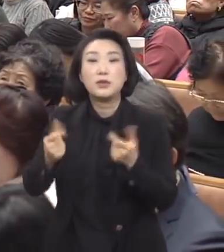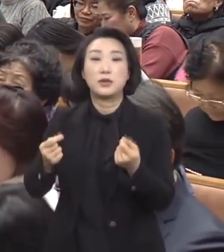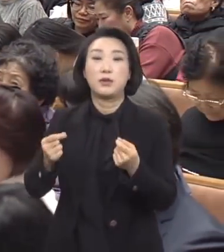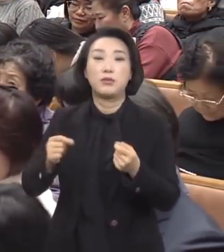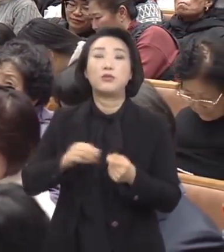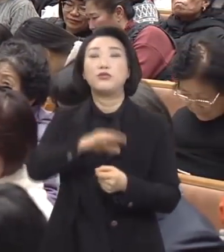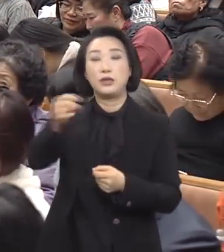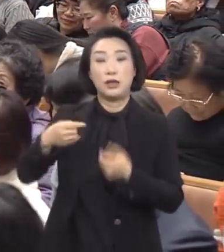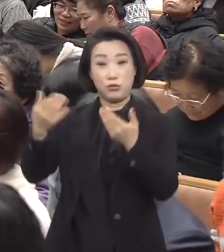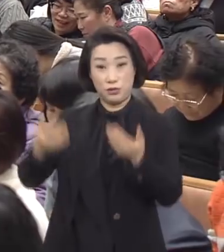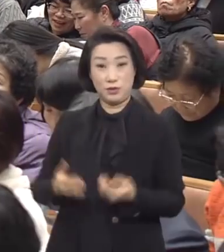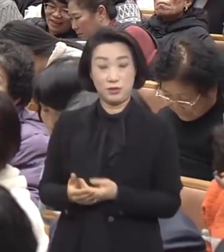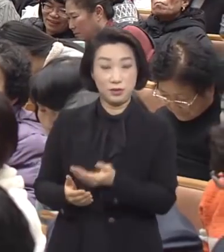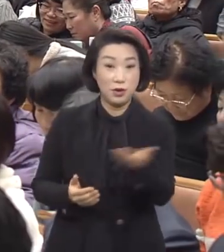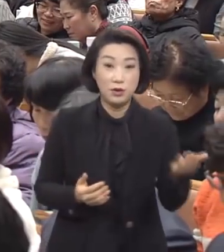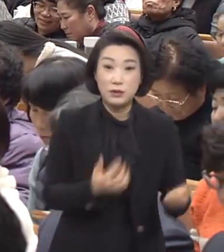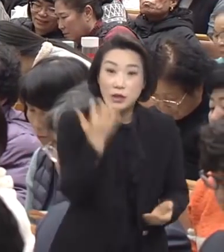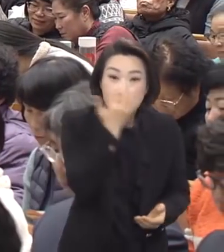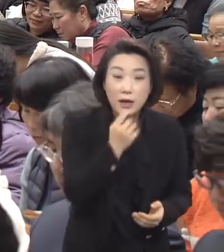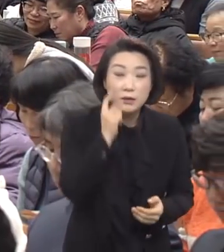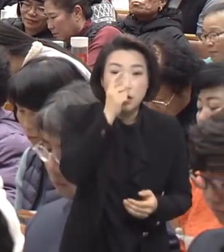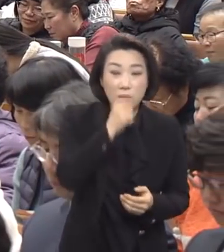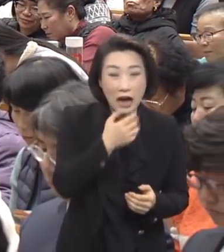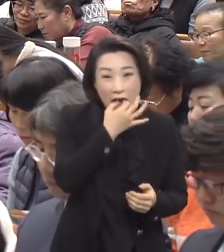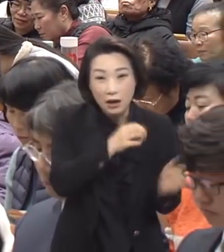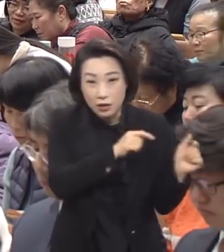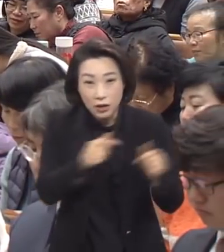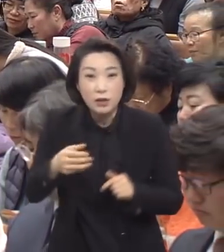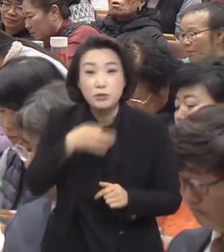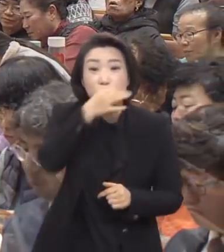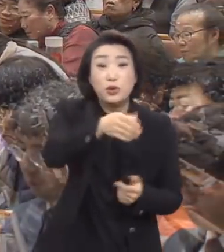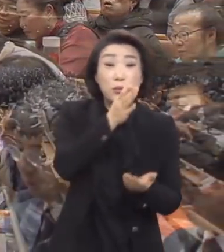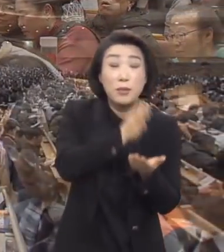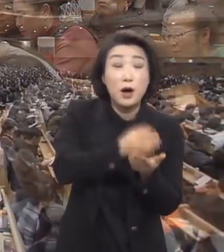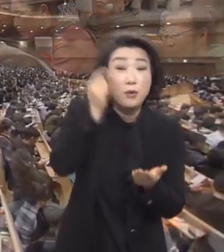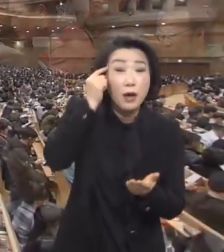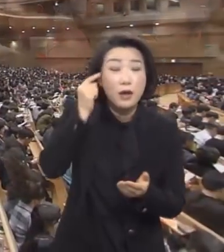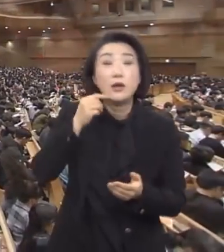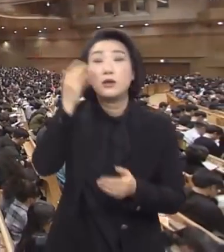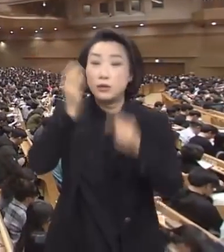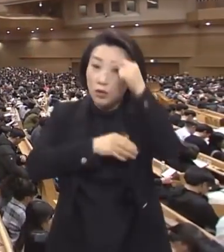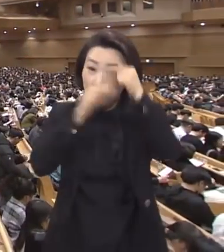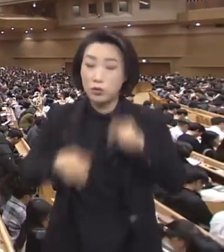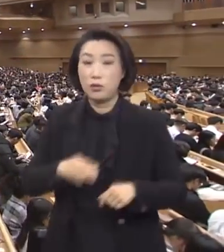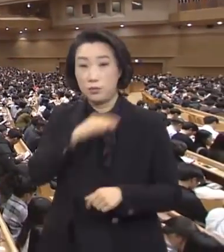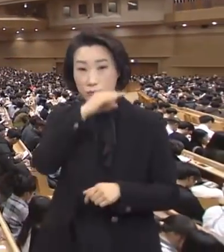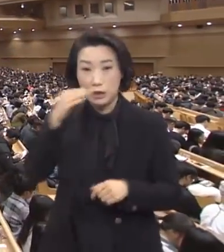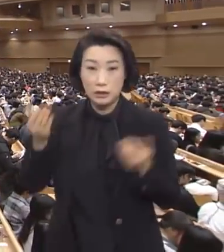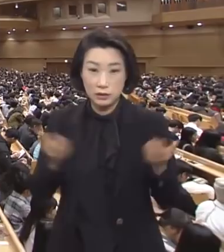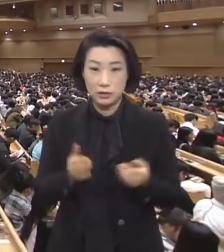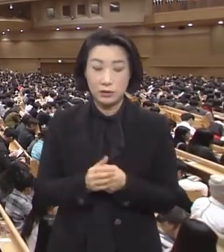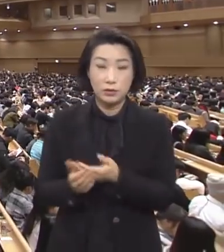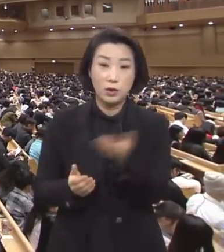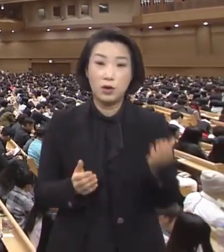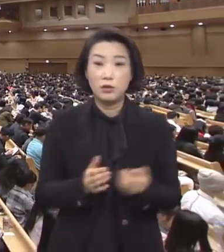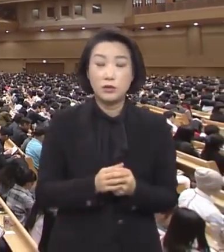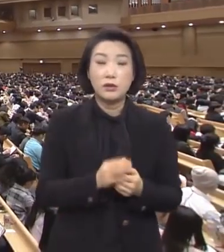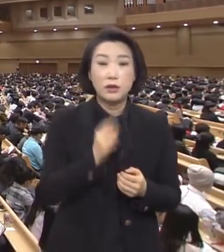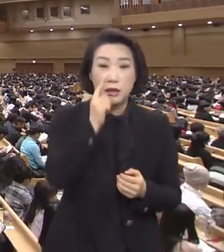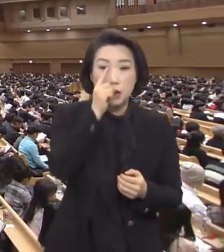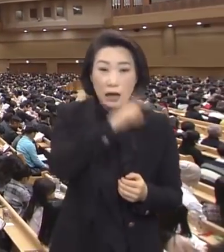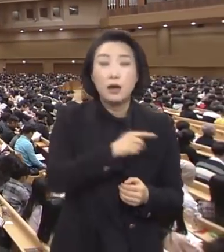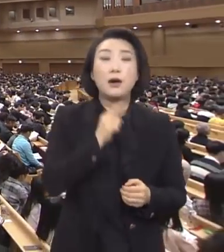그 이름이라도 부르지 말라. 이는 성도에 마땅한 바니라. 누추함과 어리석은 말이나 희롱의 말이 마땅치